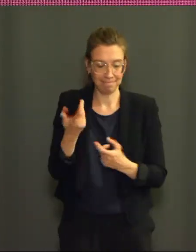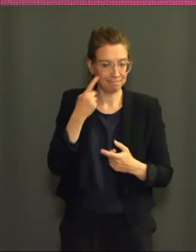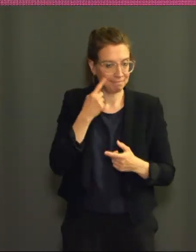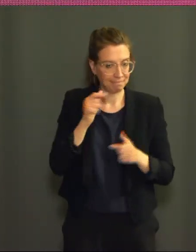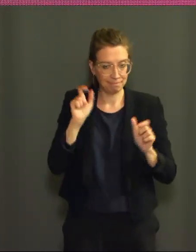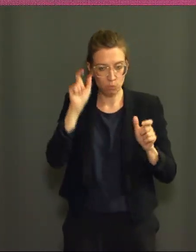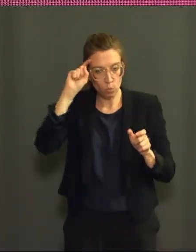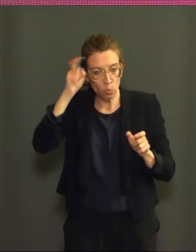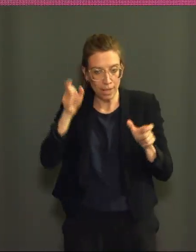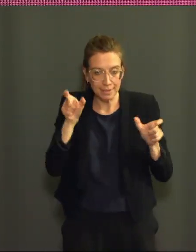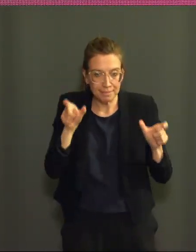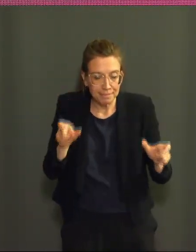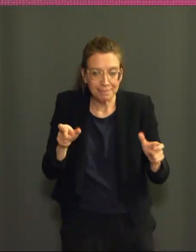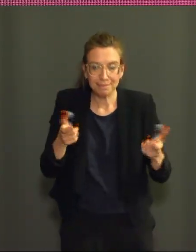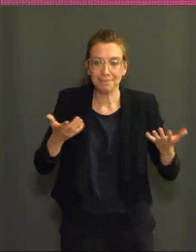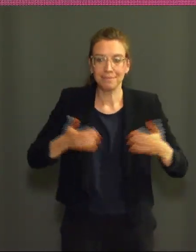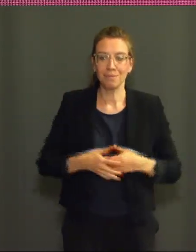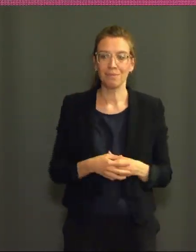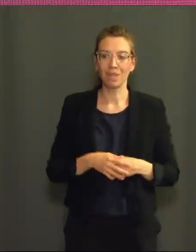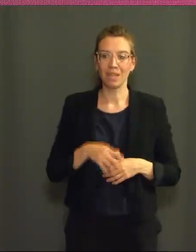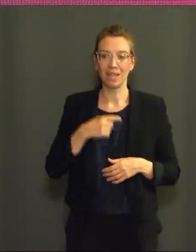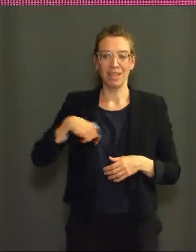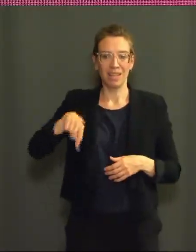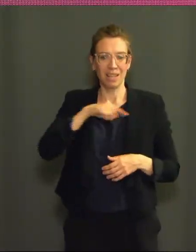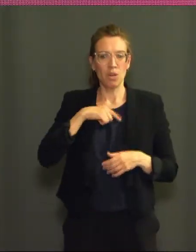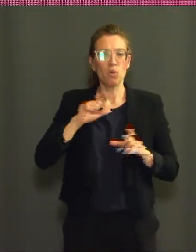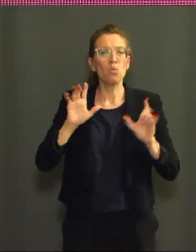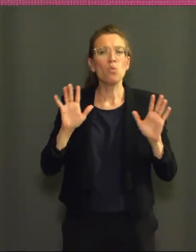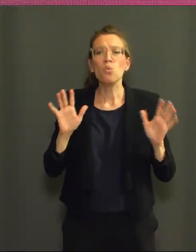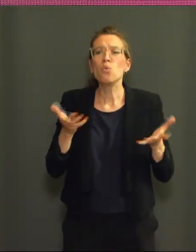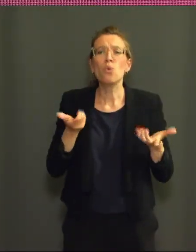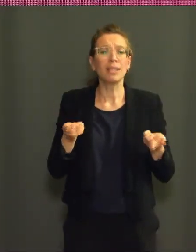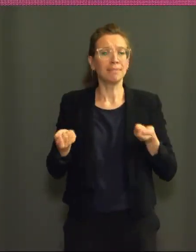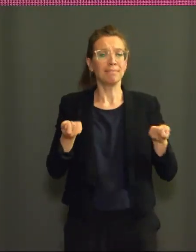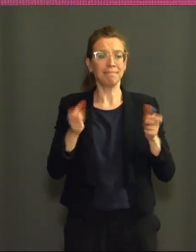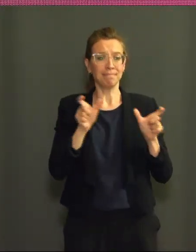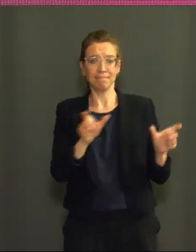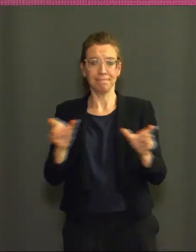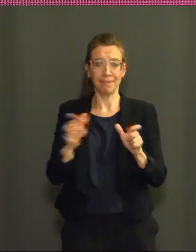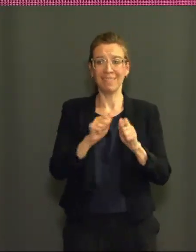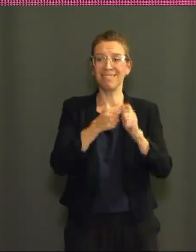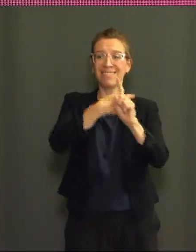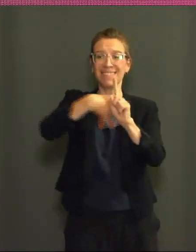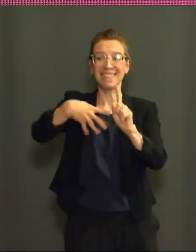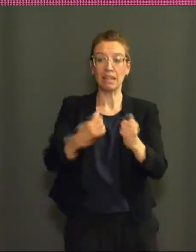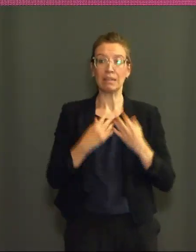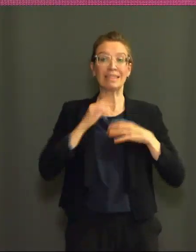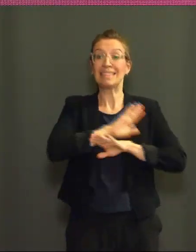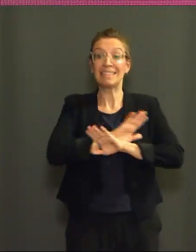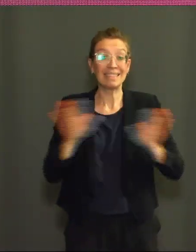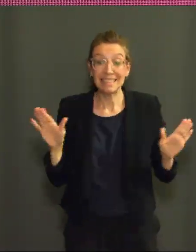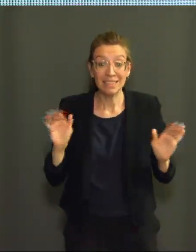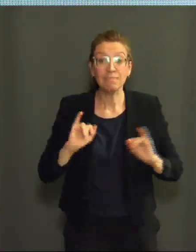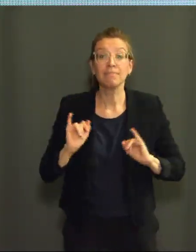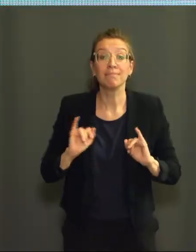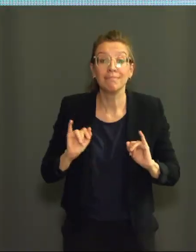we echter zelf door ons gedrag. Het zijn niet de varianten, maar wij die de curve bepalen.